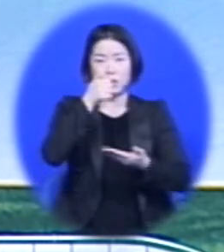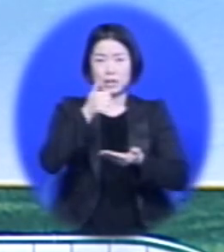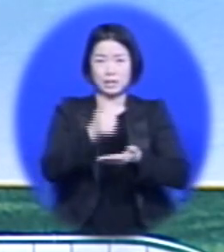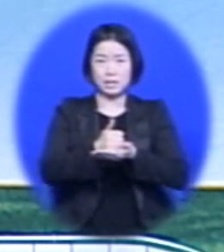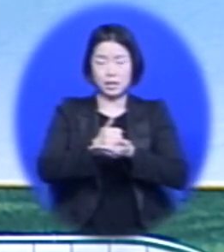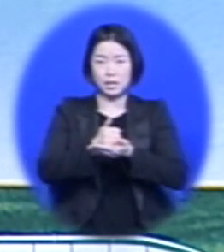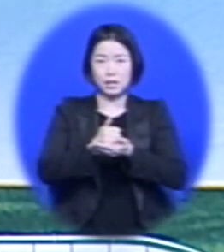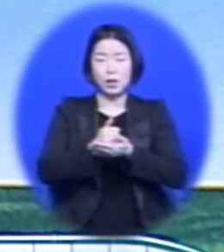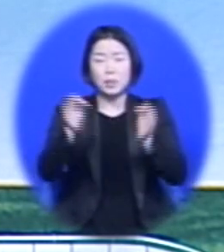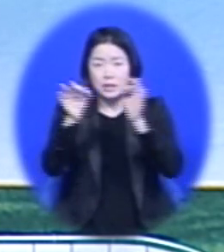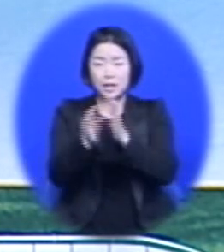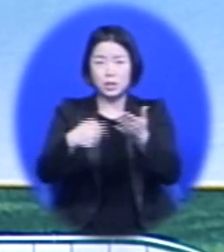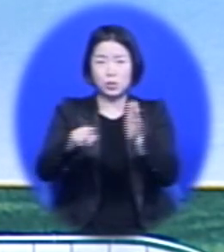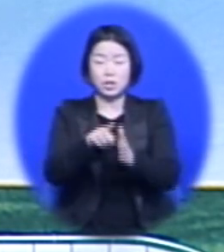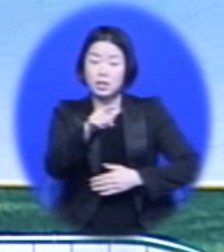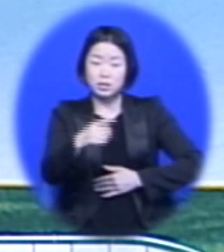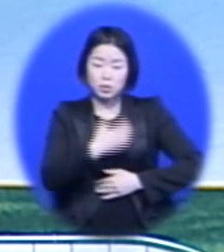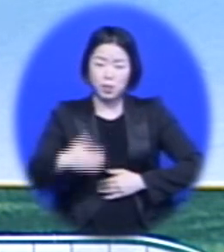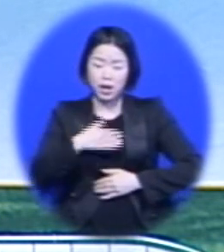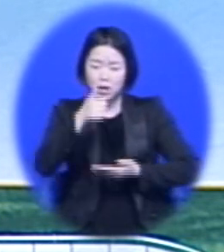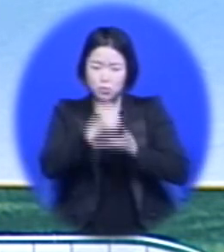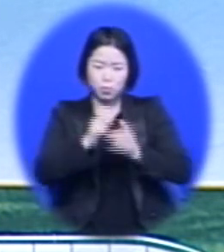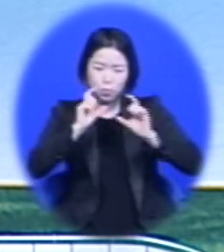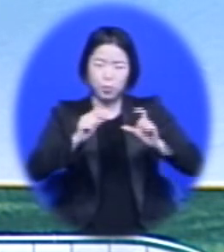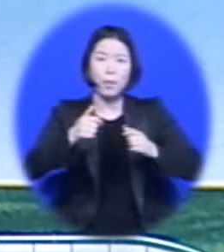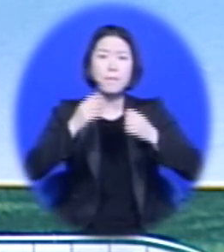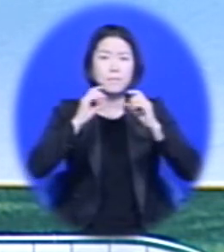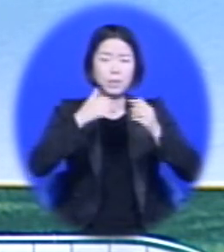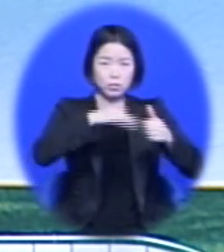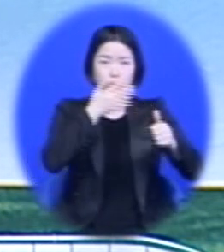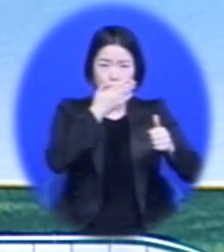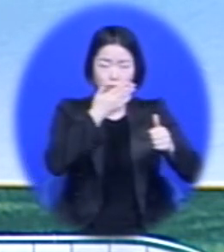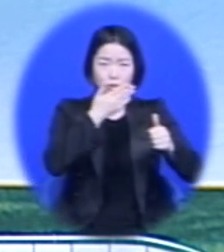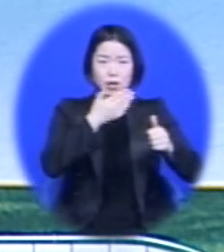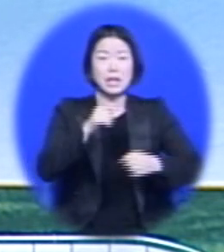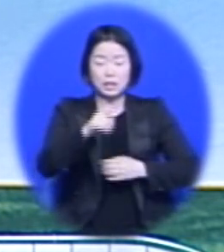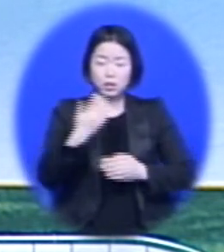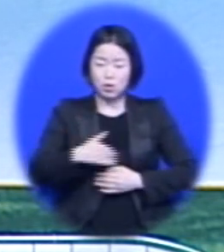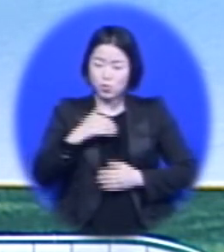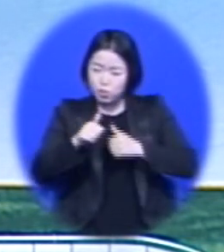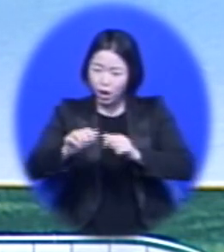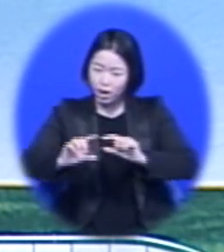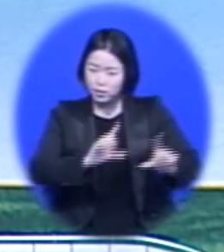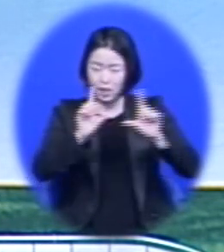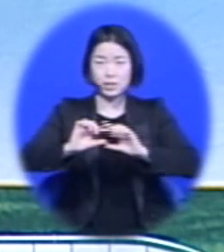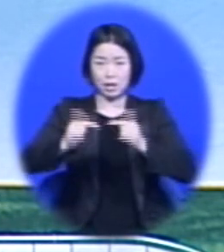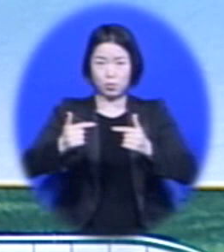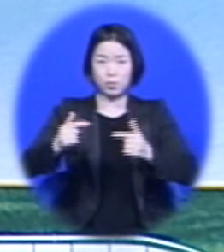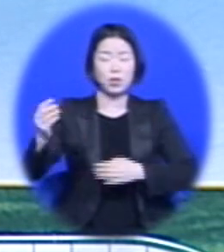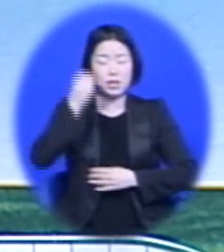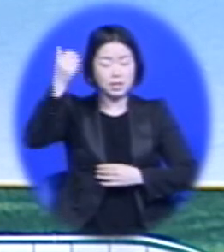그 육신에다 죄의 선고를 내리셨습니다. 그것은 육신을 따라 살지 않고 성령을 따라 사는